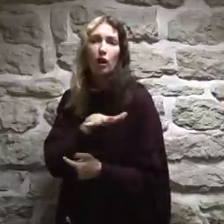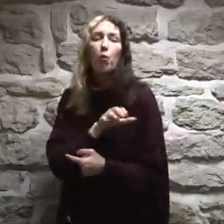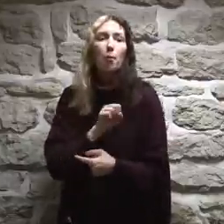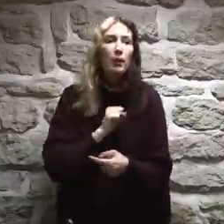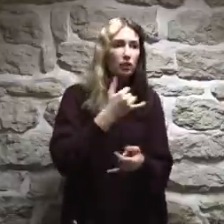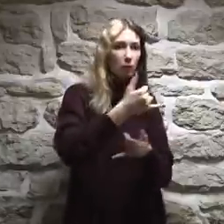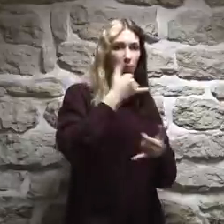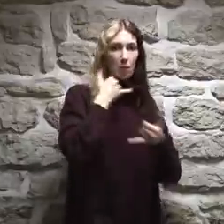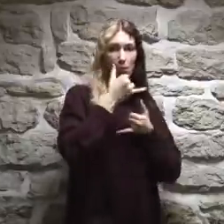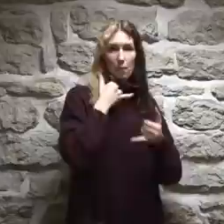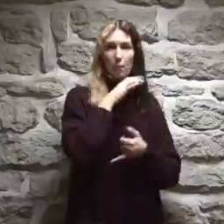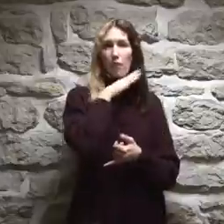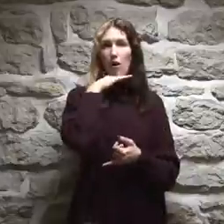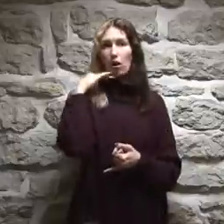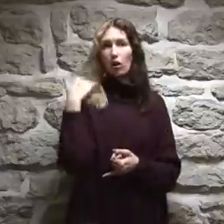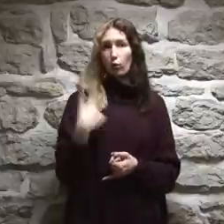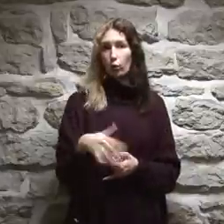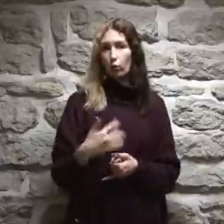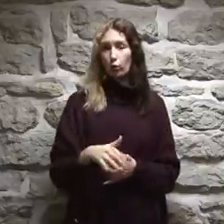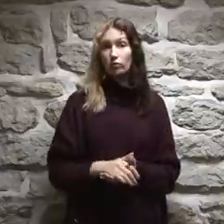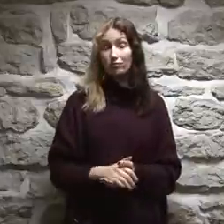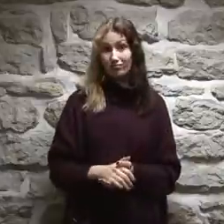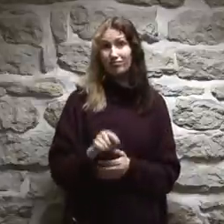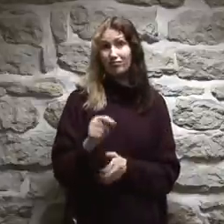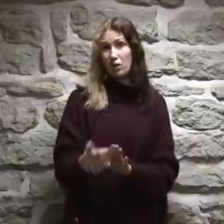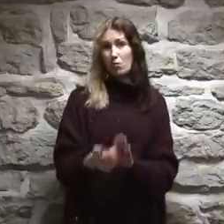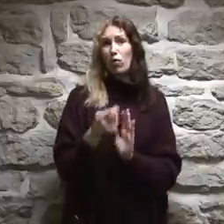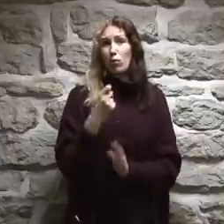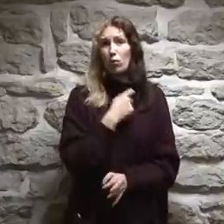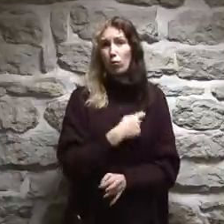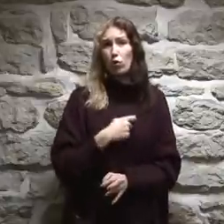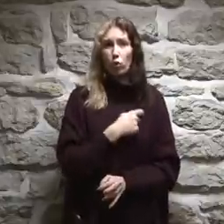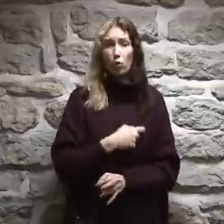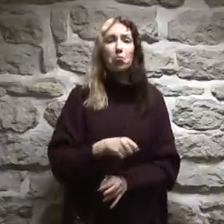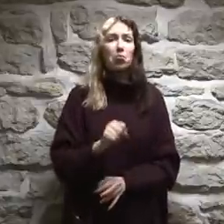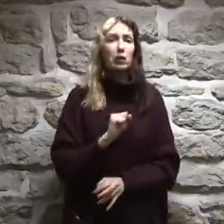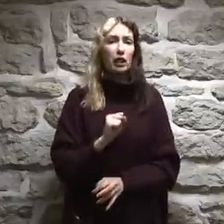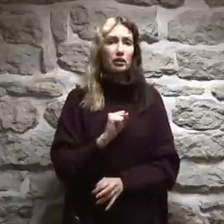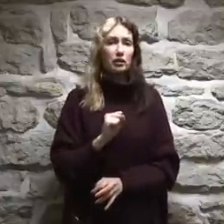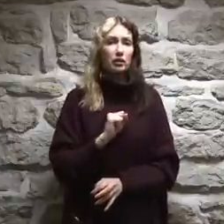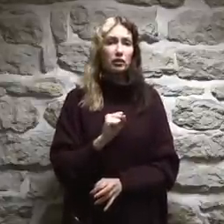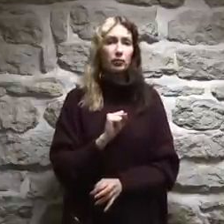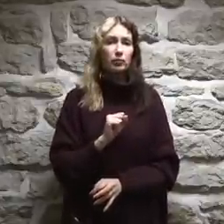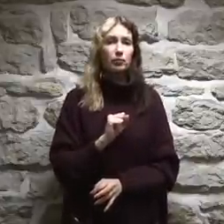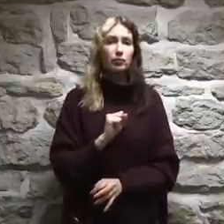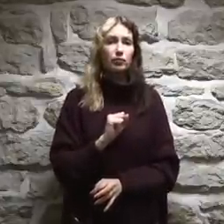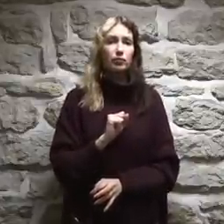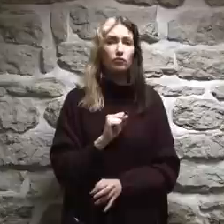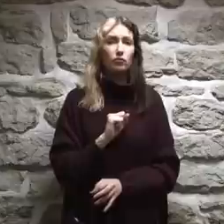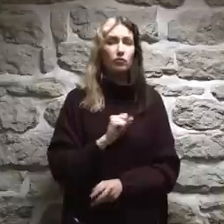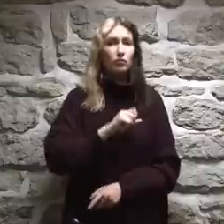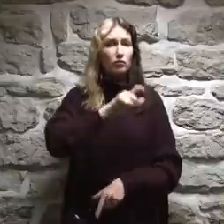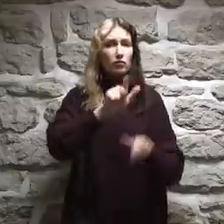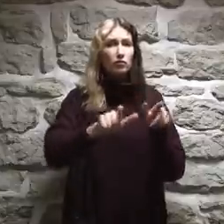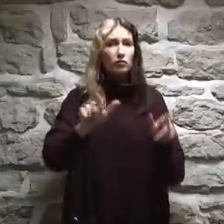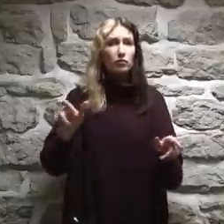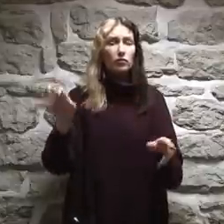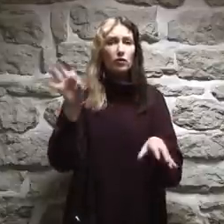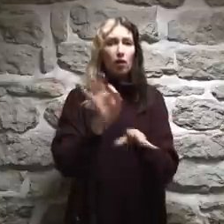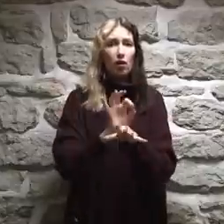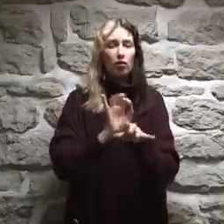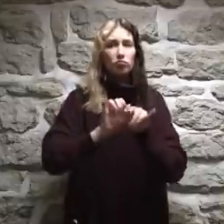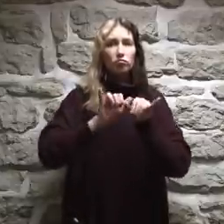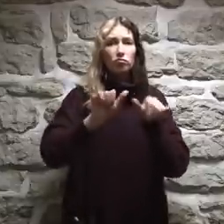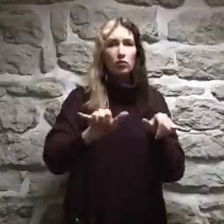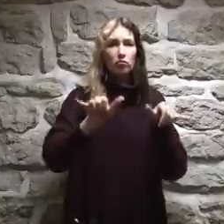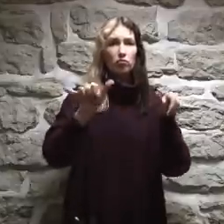palju. Ja see on sügavalt murettekitav olukord nii sellepärast, et inimesed jäävad haigeks,